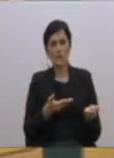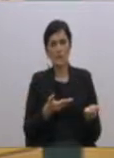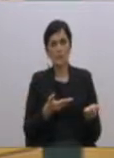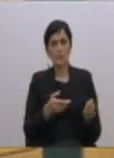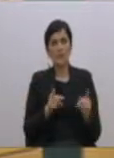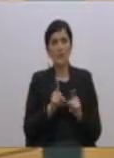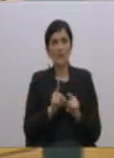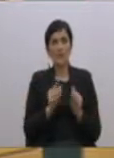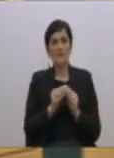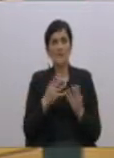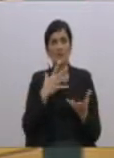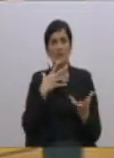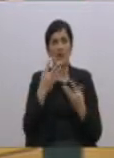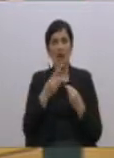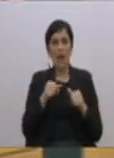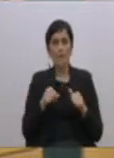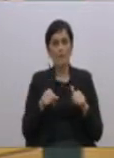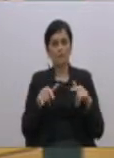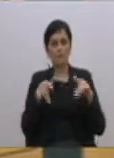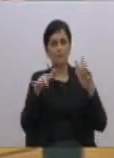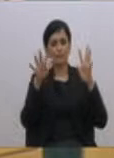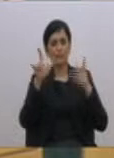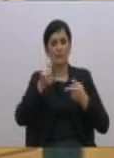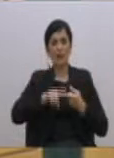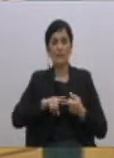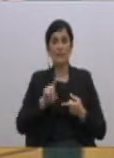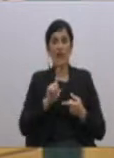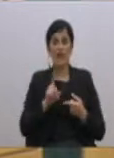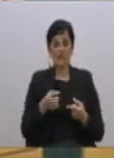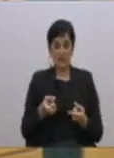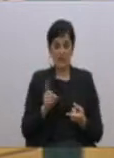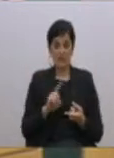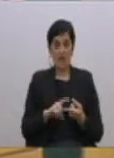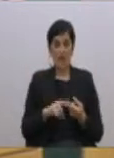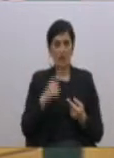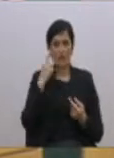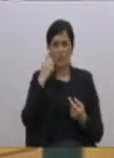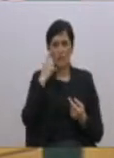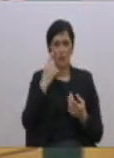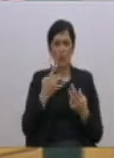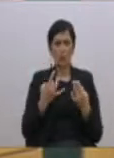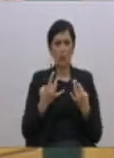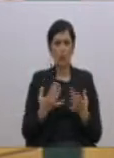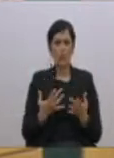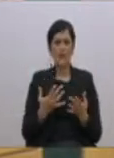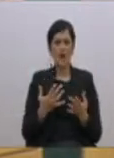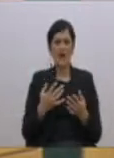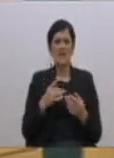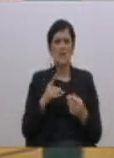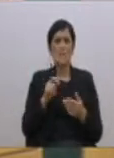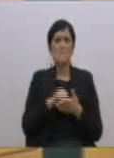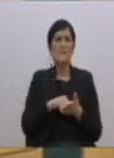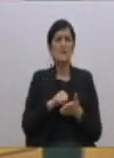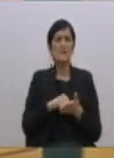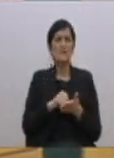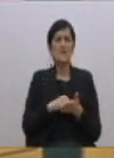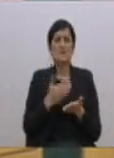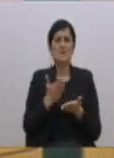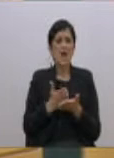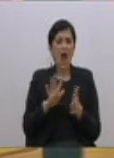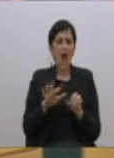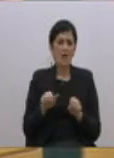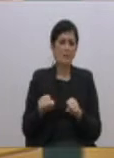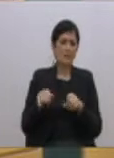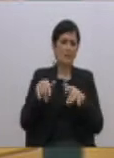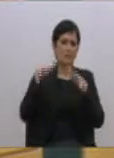ისევ და ისევ ყალბი აჟიოტაჟები იმასთან დაკავშირებით, რასთან დაკავშირებითაც ფიქრობ, რომ უბრალოდ არამცნუ მიზეზი არ არსებობს აჟიოტაჟების